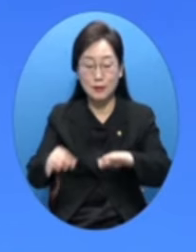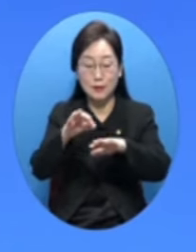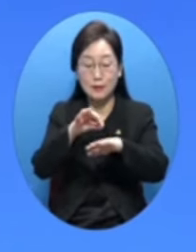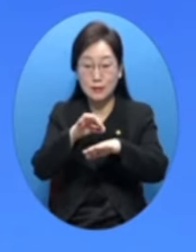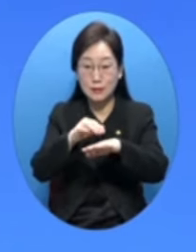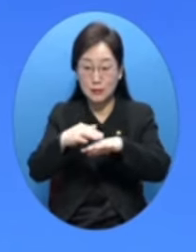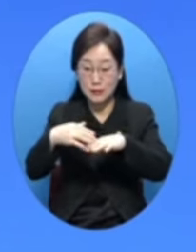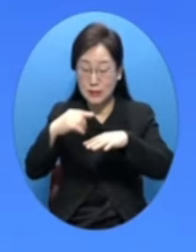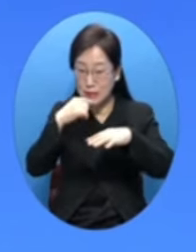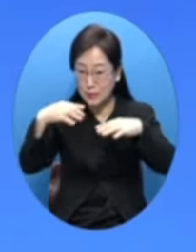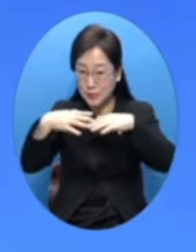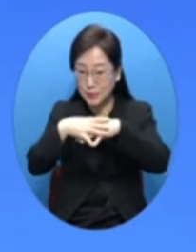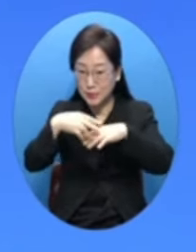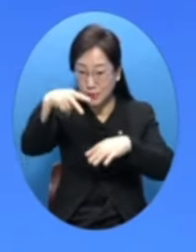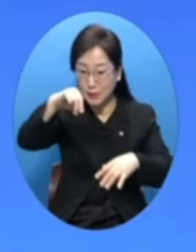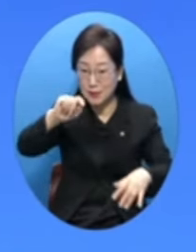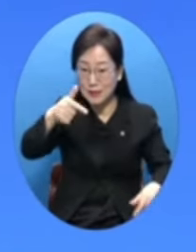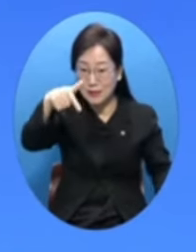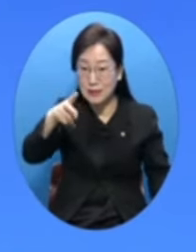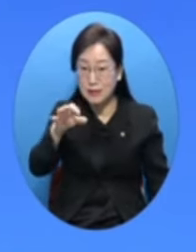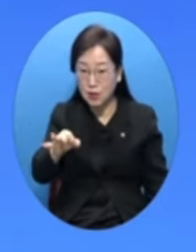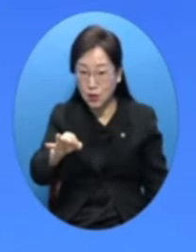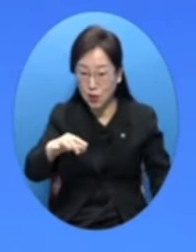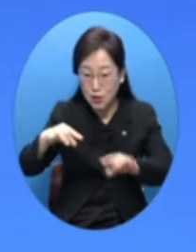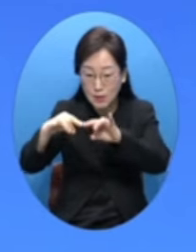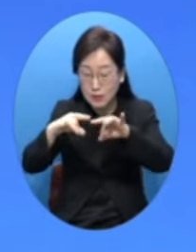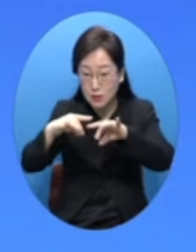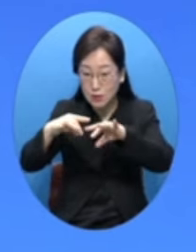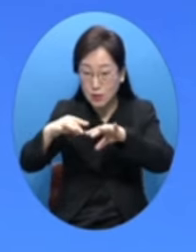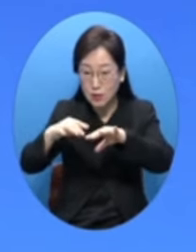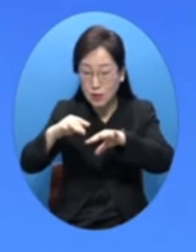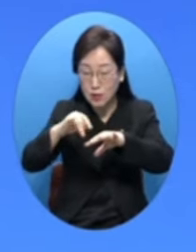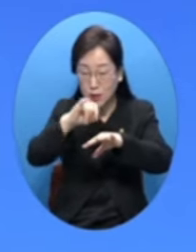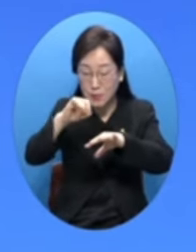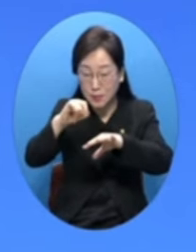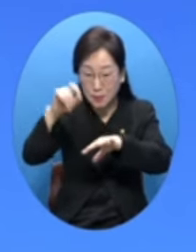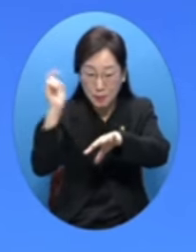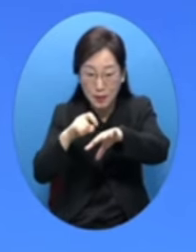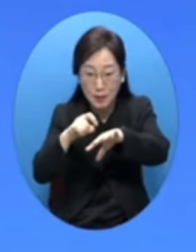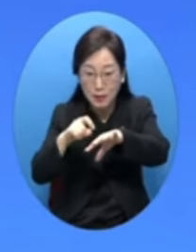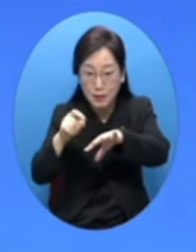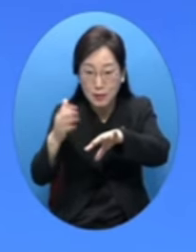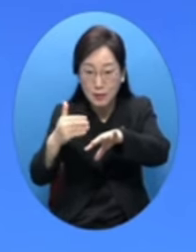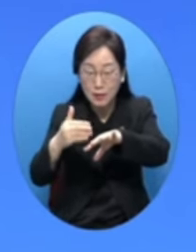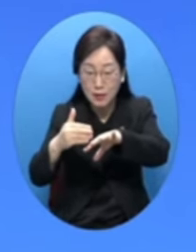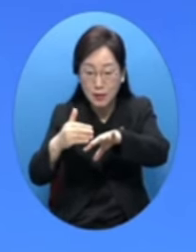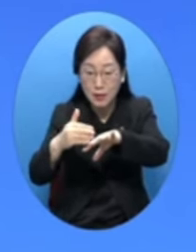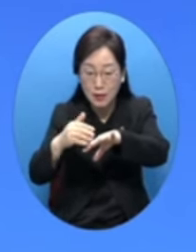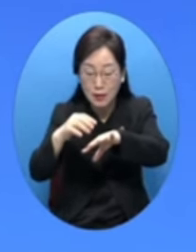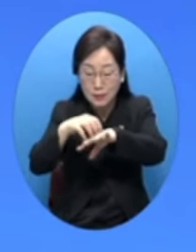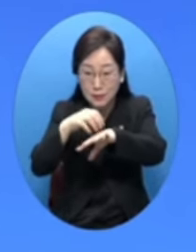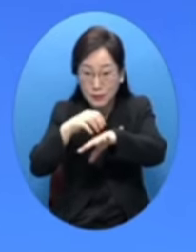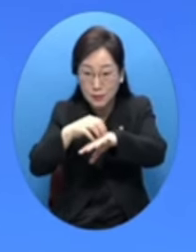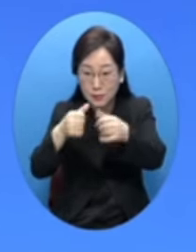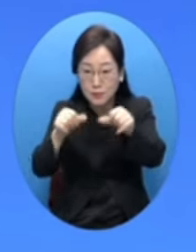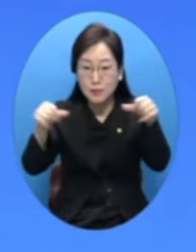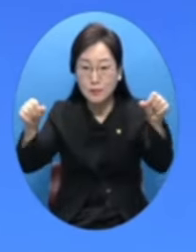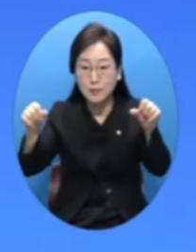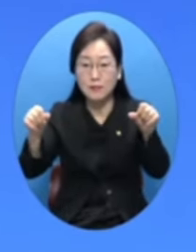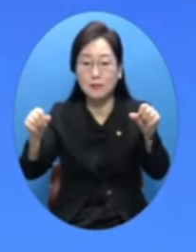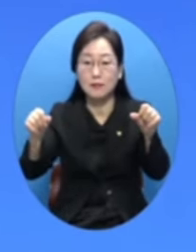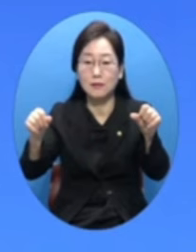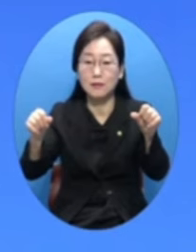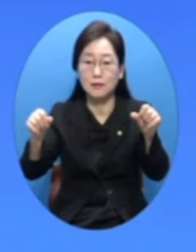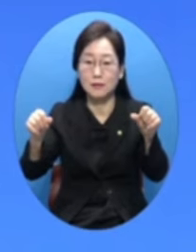말초신경계에 전염병이 들어와서 나균이 세포를 파괴하기 시작하면